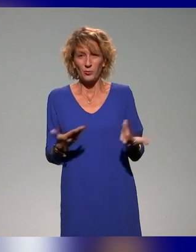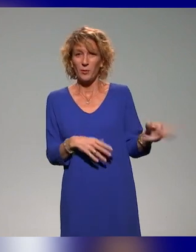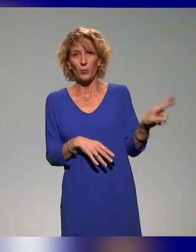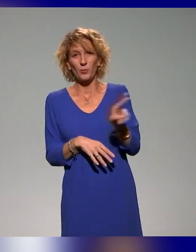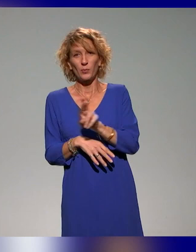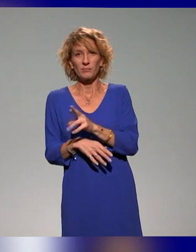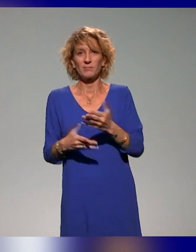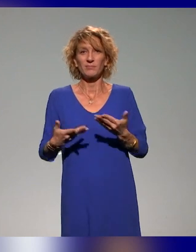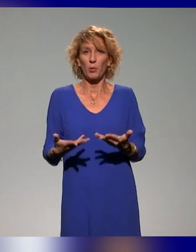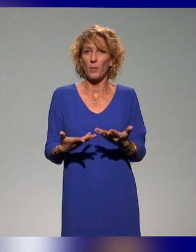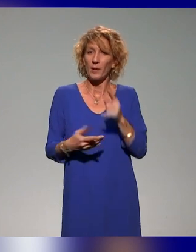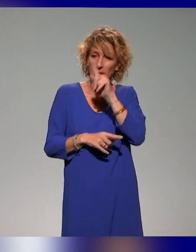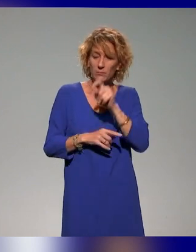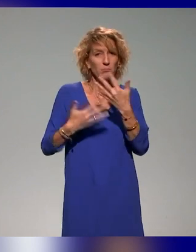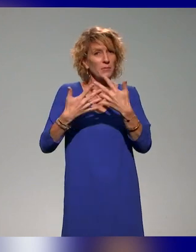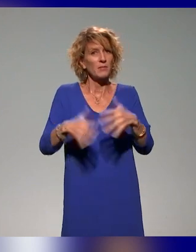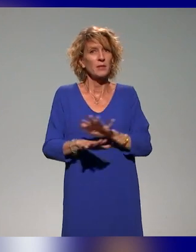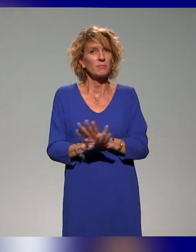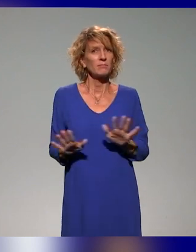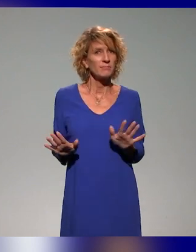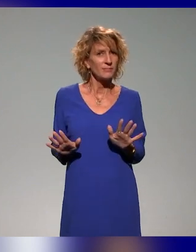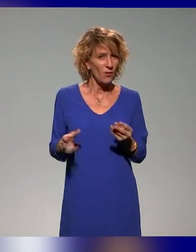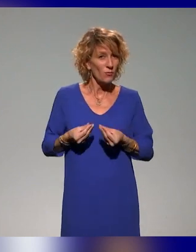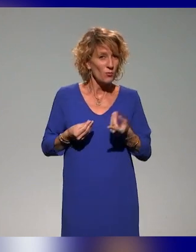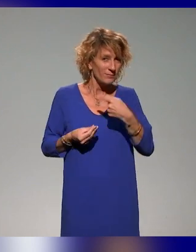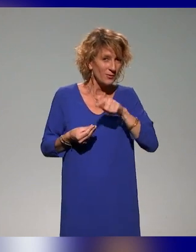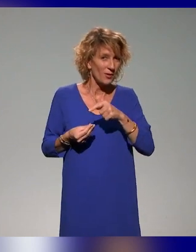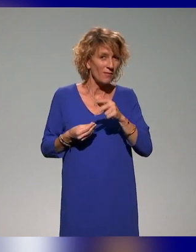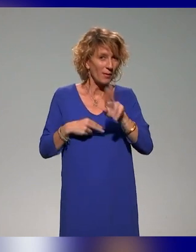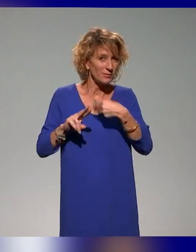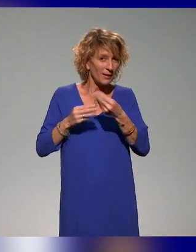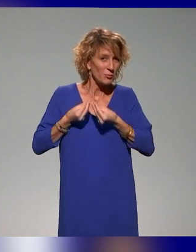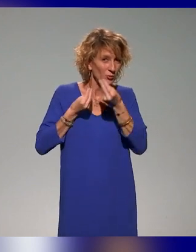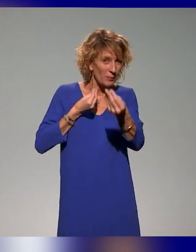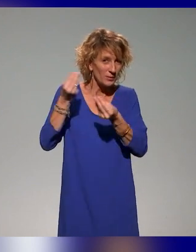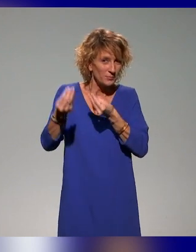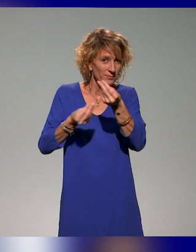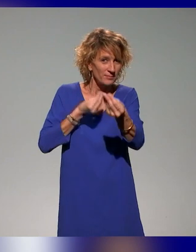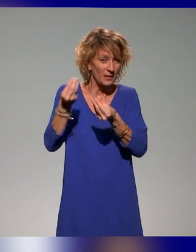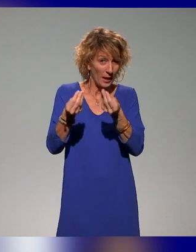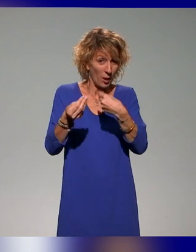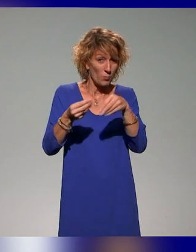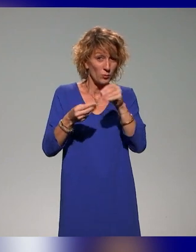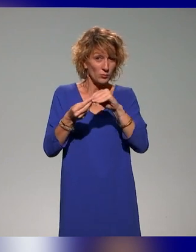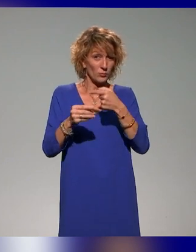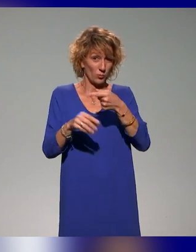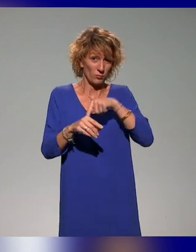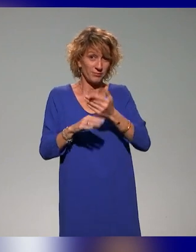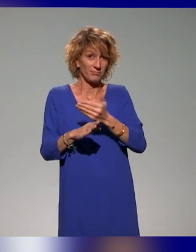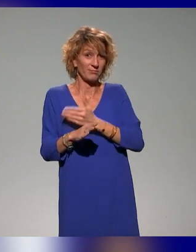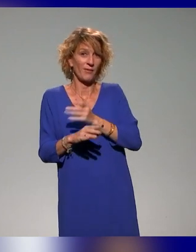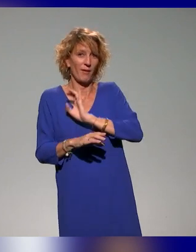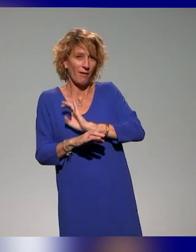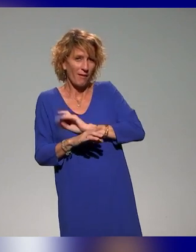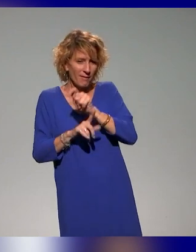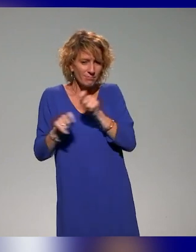fois on ne se pose plus la question, on va essayer d'apporter des réponses, mais surtout on a testé pour vous et on va vous en dire un